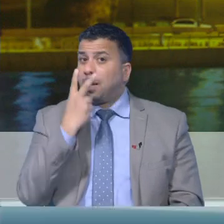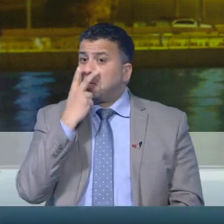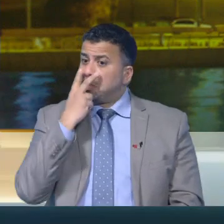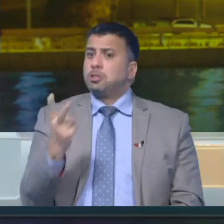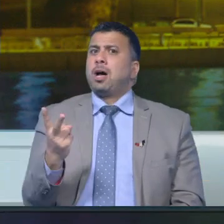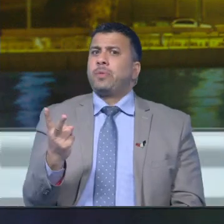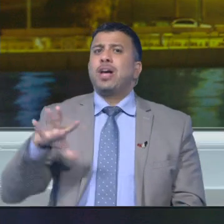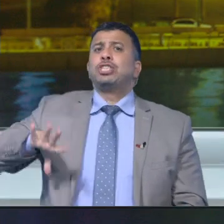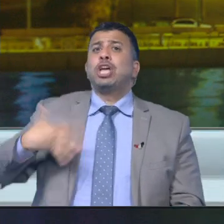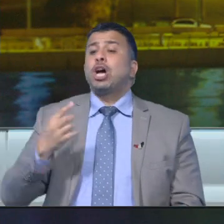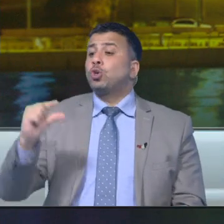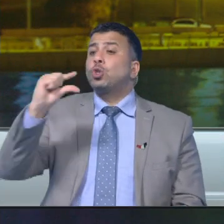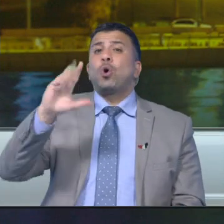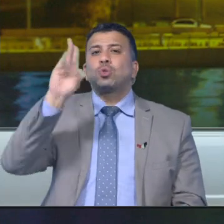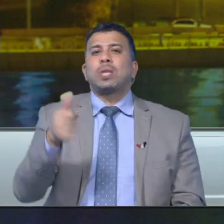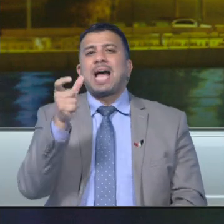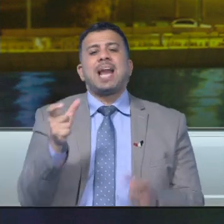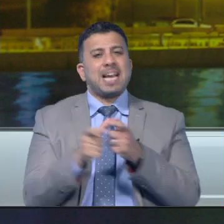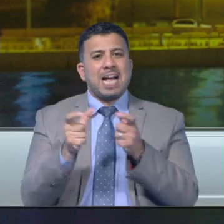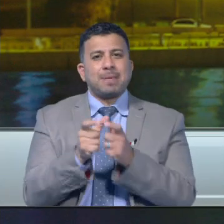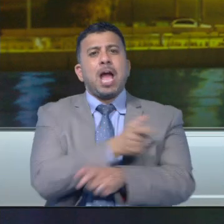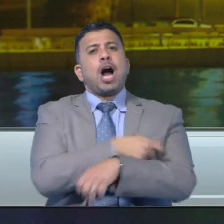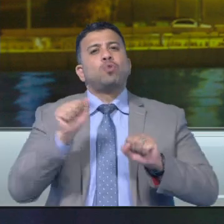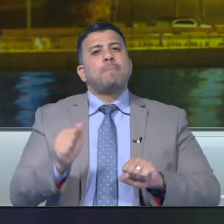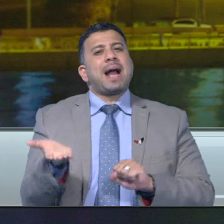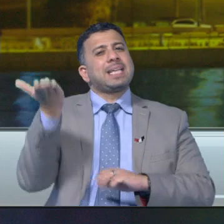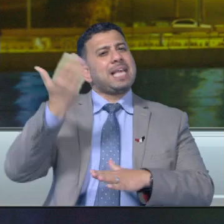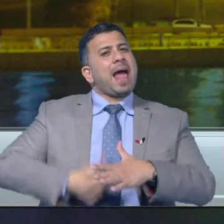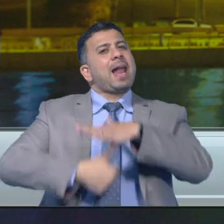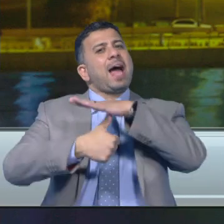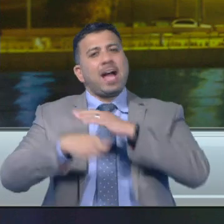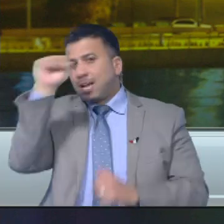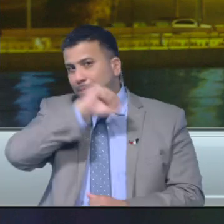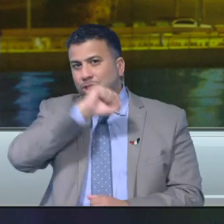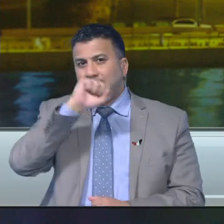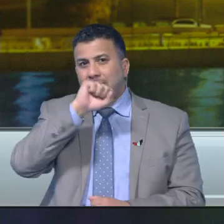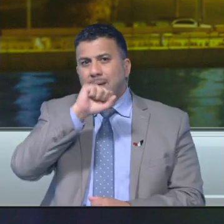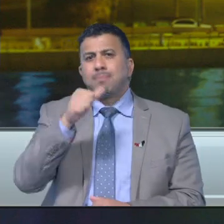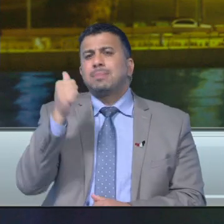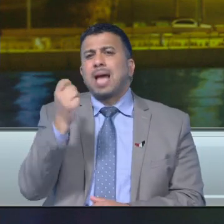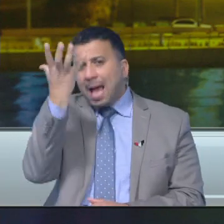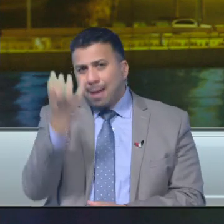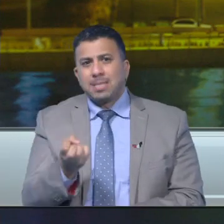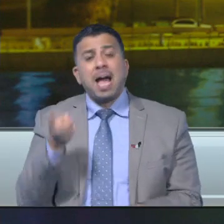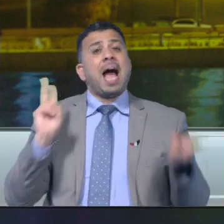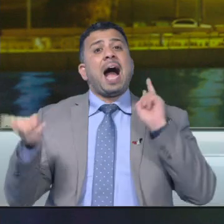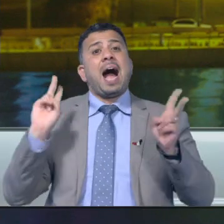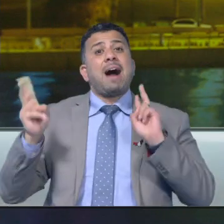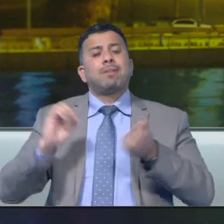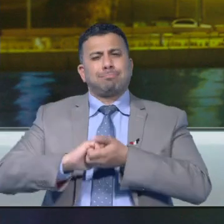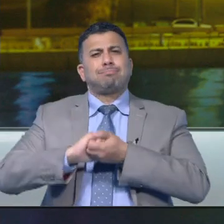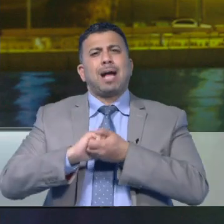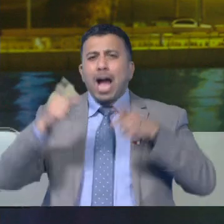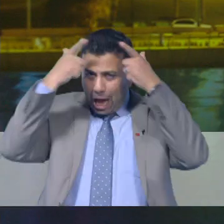شهد صاحب السمو الشيخ الدكتور سلطان بن محمد القاسمي عضو المجلس الأعلى حاكم الشارقة مساء أمس حفل